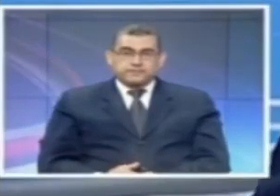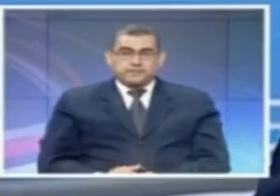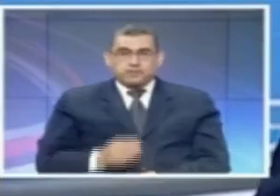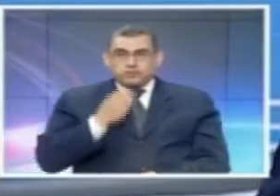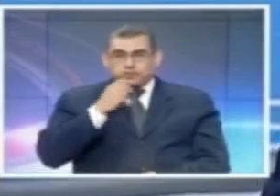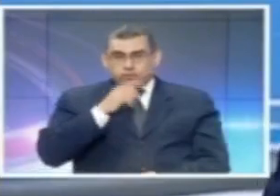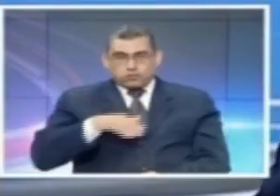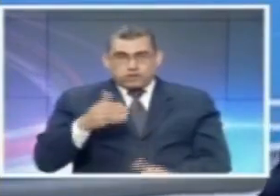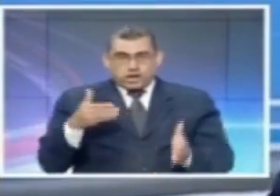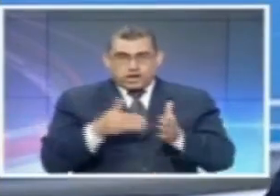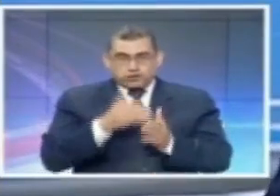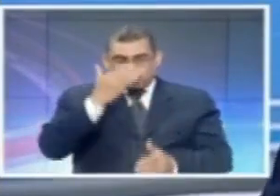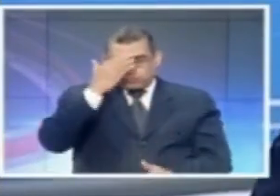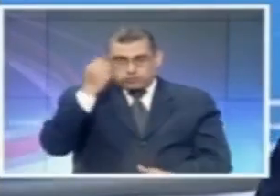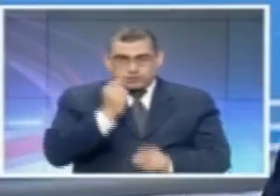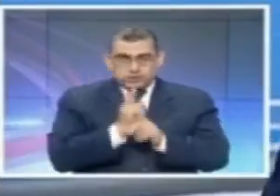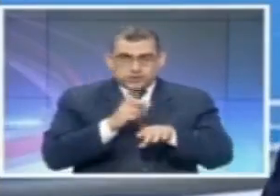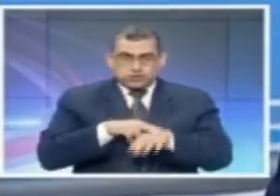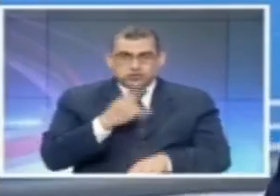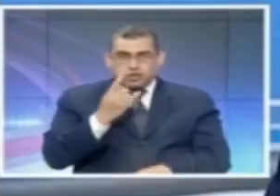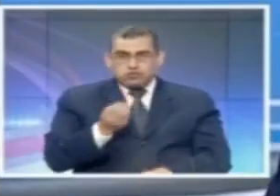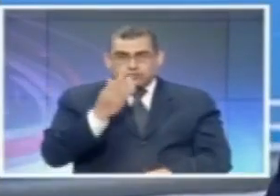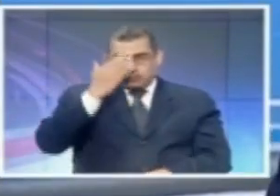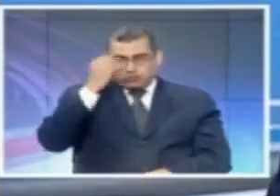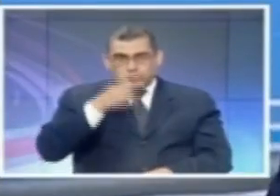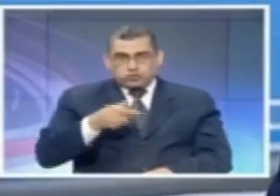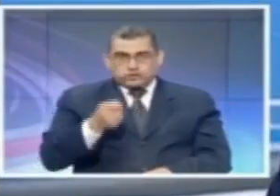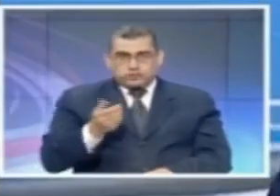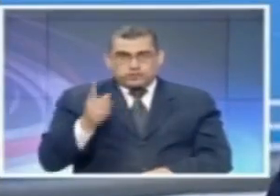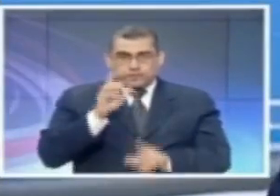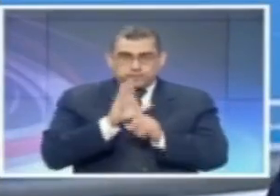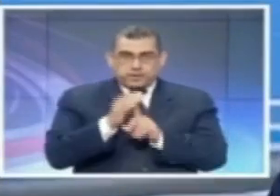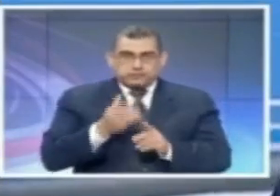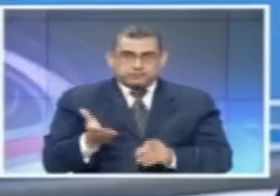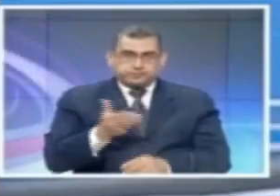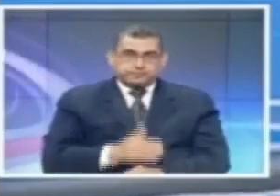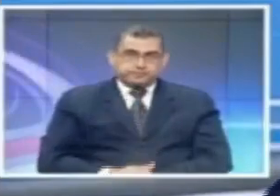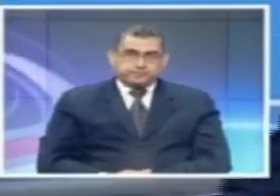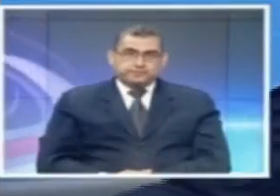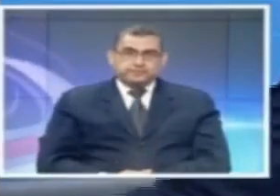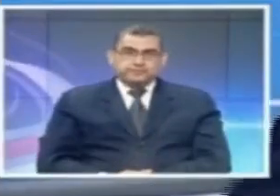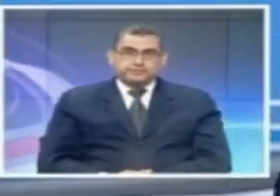سيدات والسادة، ختام الموجز، ملتقانا يتجدد بإذن الله تعالى على رأس الساعة 10 في أمان الله.